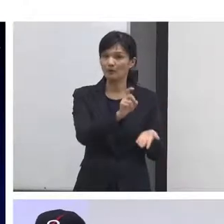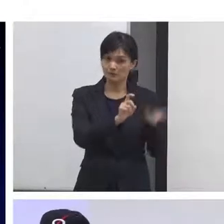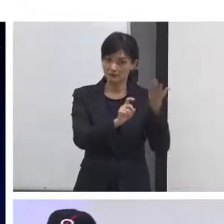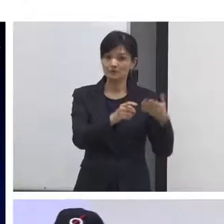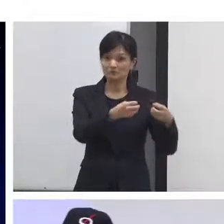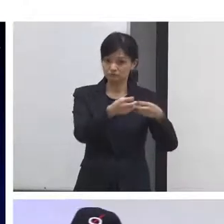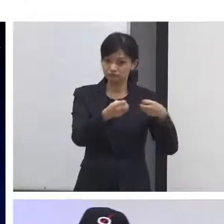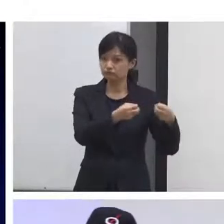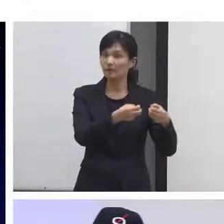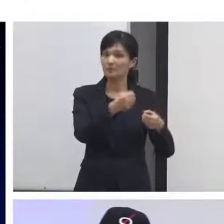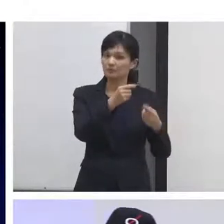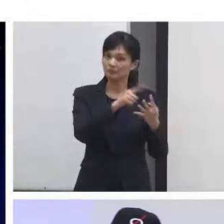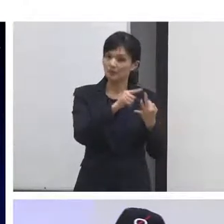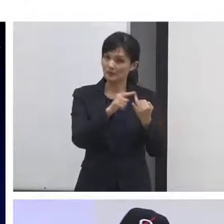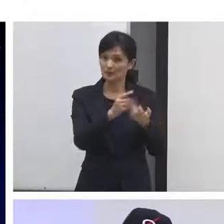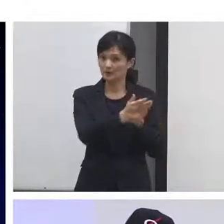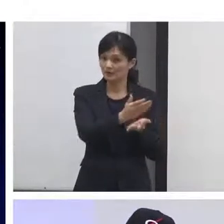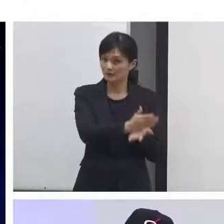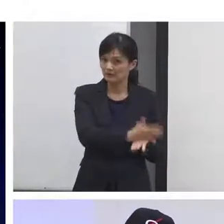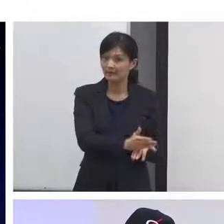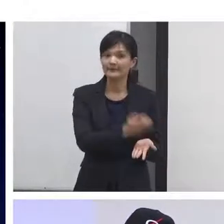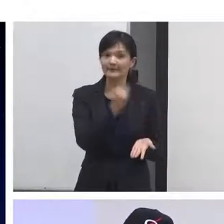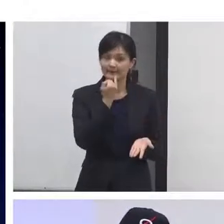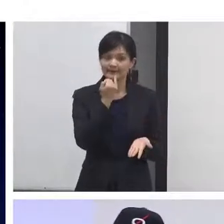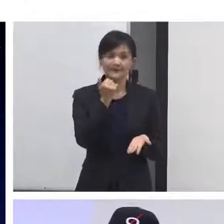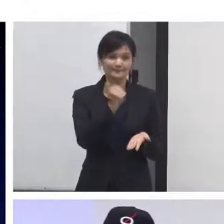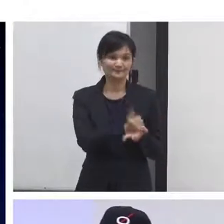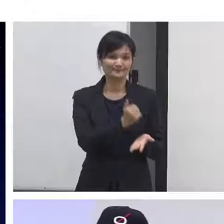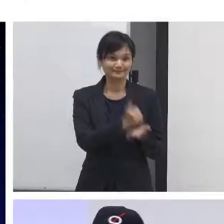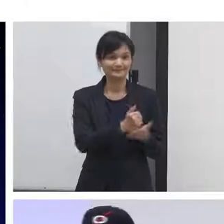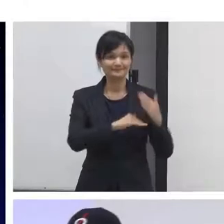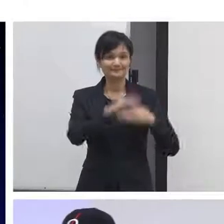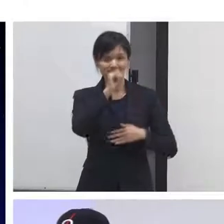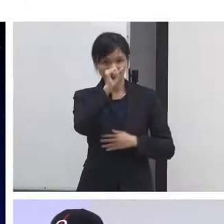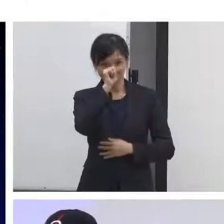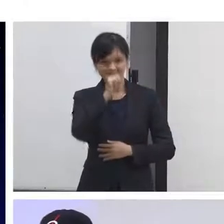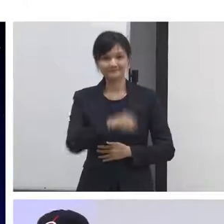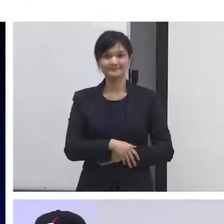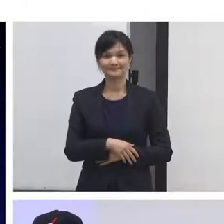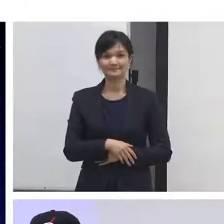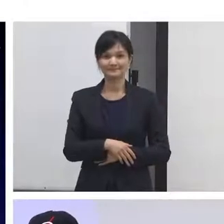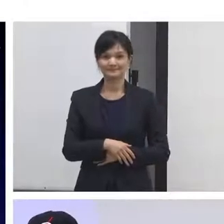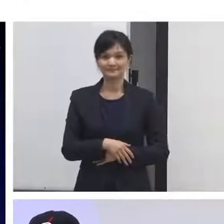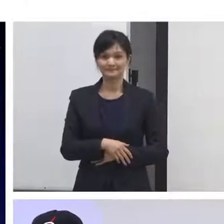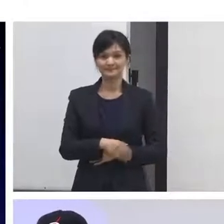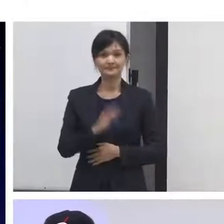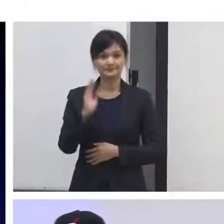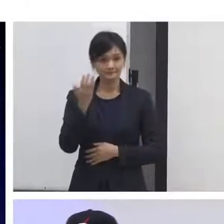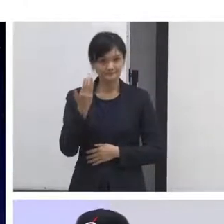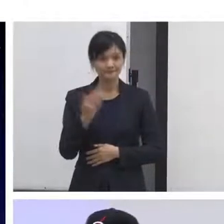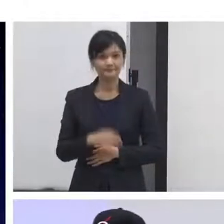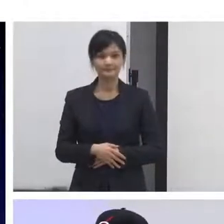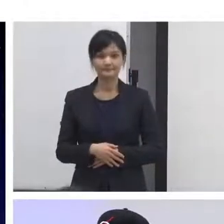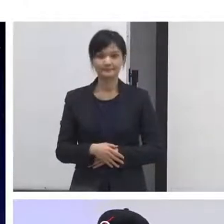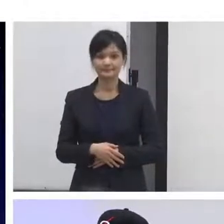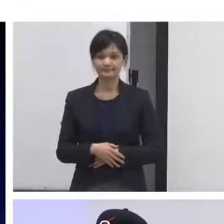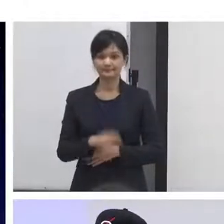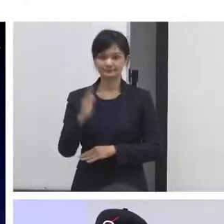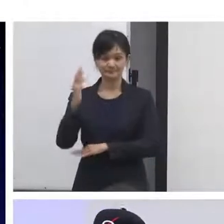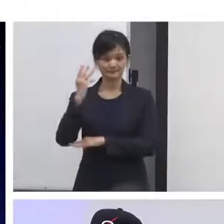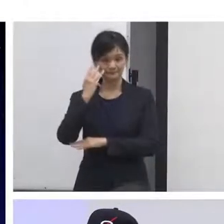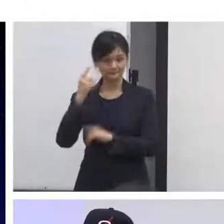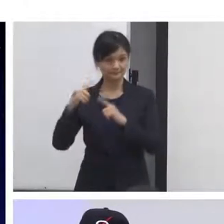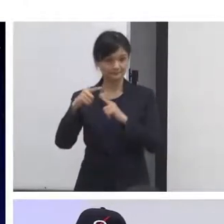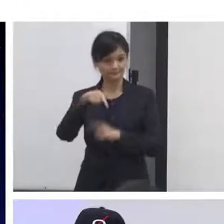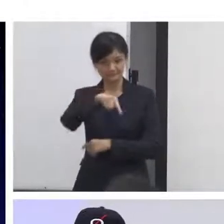解开的时候，其实我们相信它可以做得更好，就一个工程个性的人会这么想。但是对于政治人物来说，